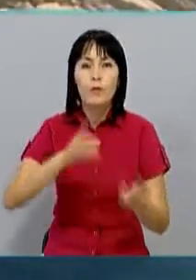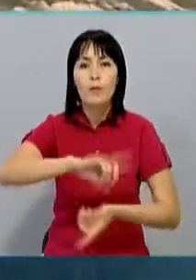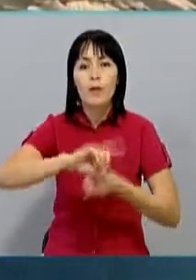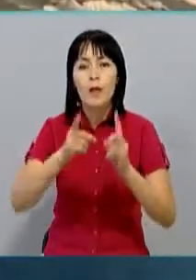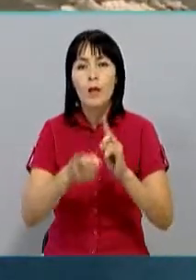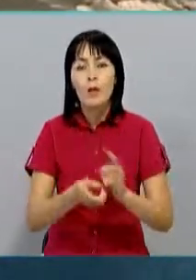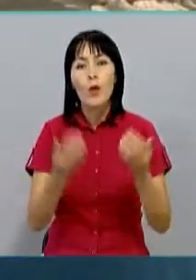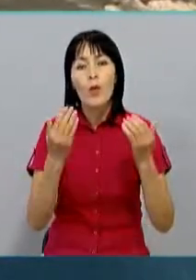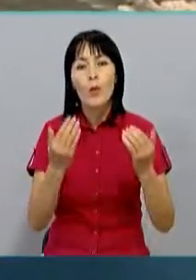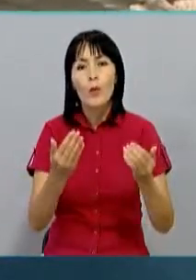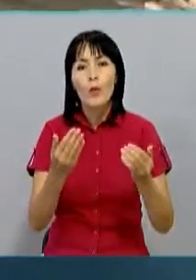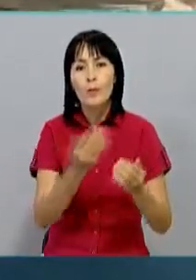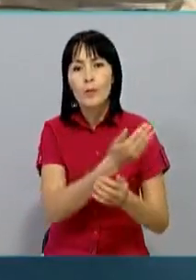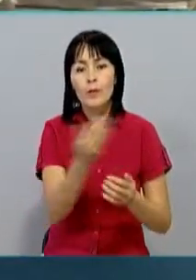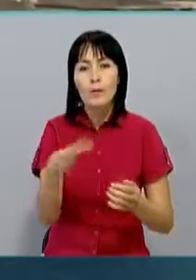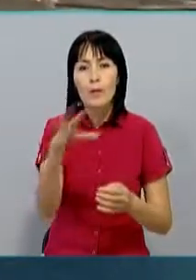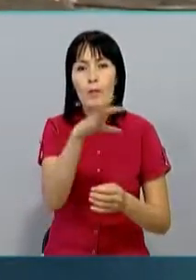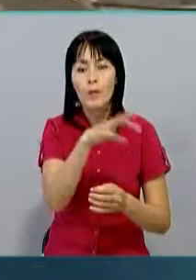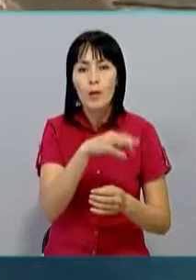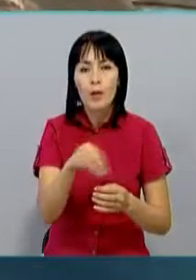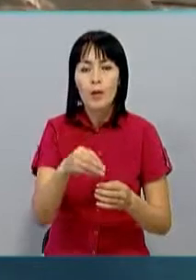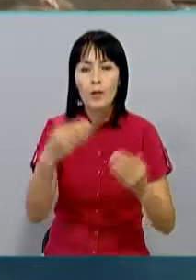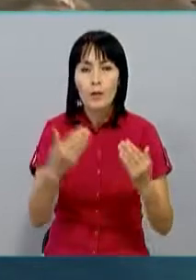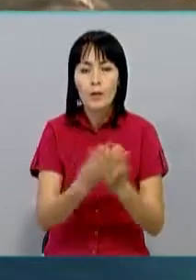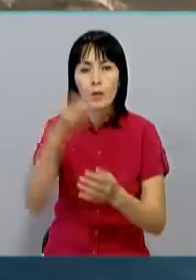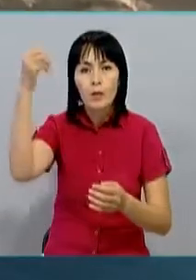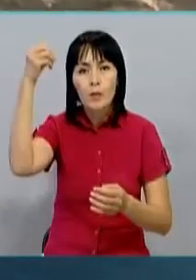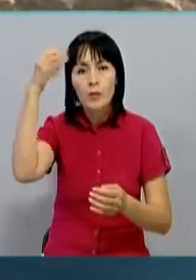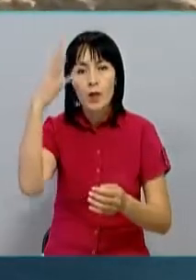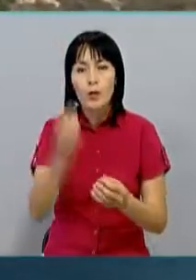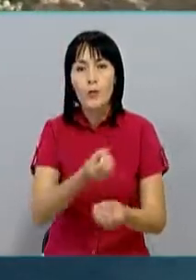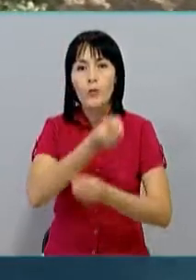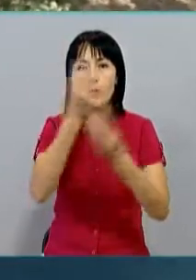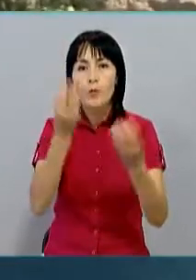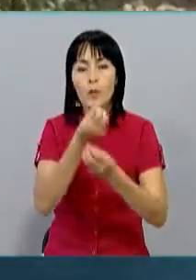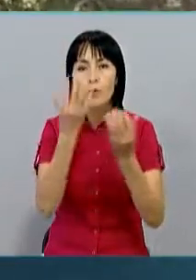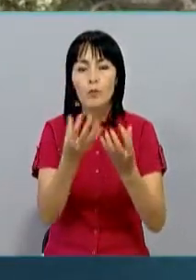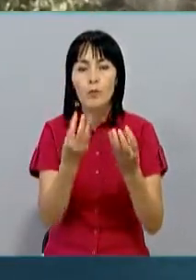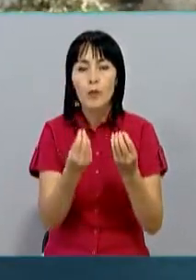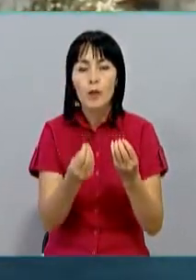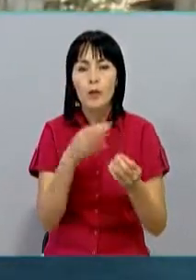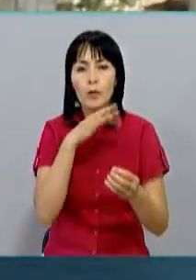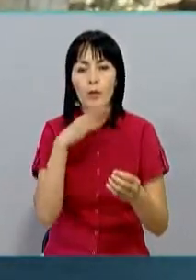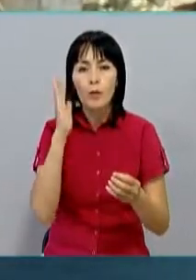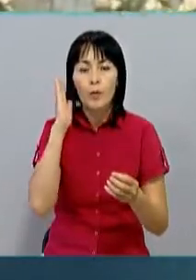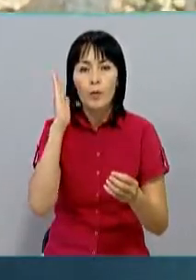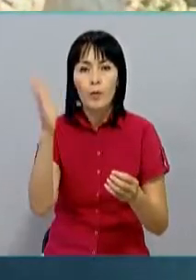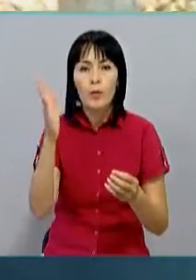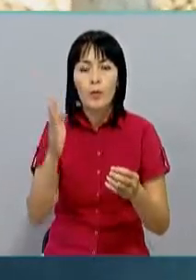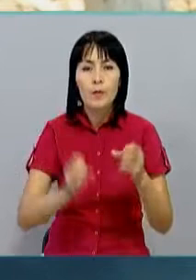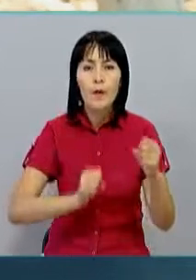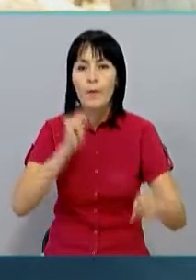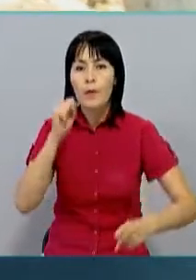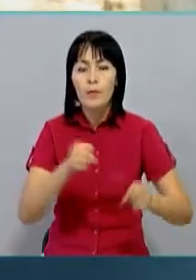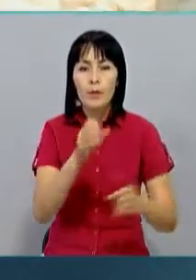айналады. Ол үшін мына жердің барлығы толықтай жарықтандырылып, сурқақтар орнатылады. Сонымен қатар бұл жерде болашақта велосипедпен